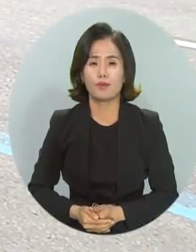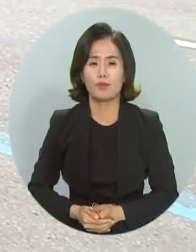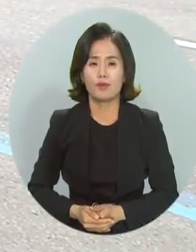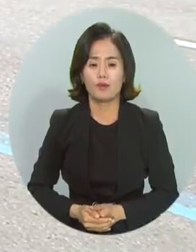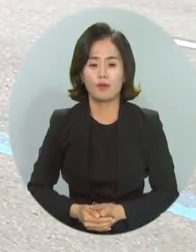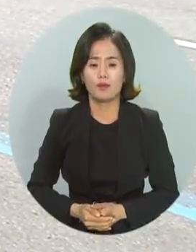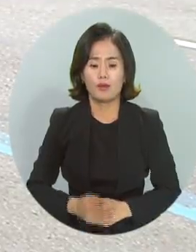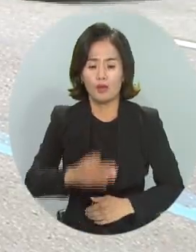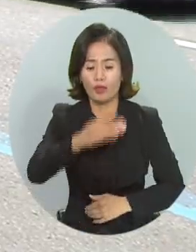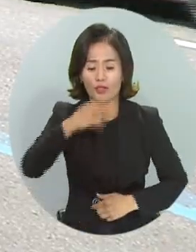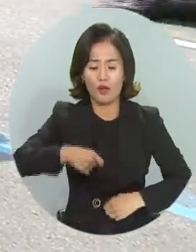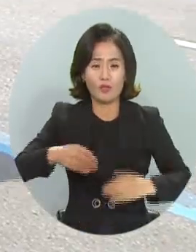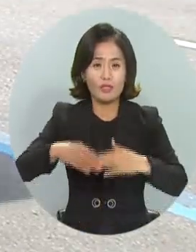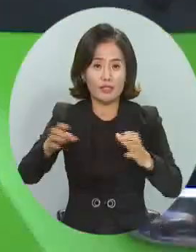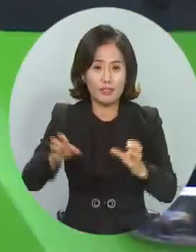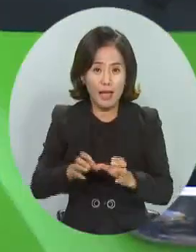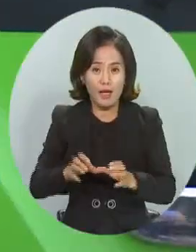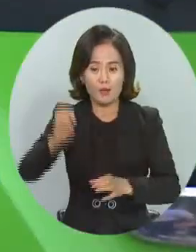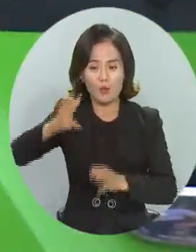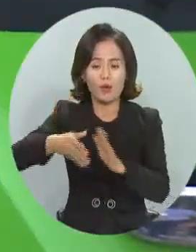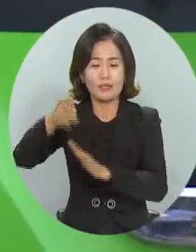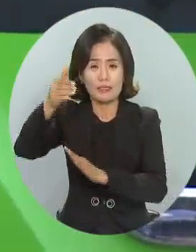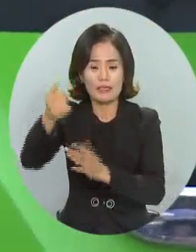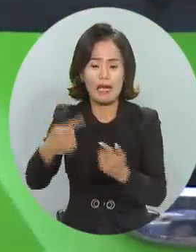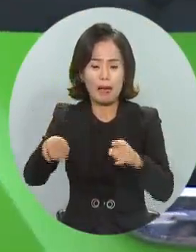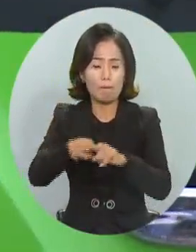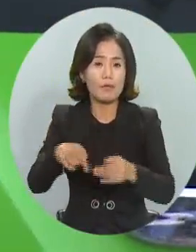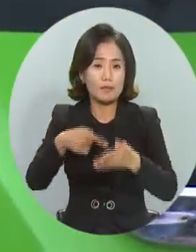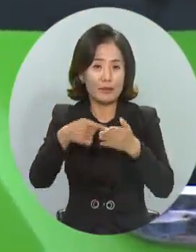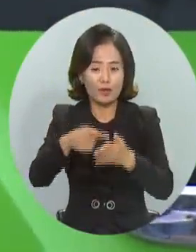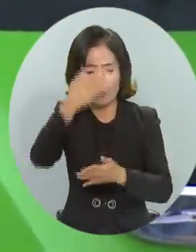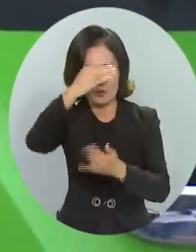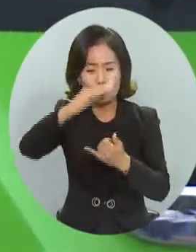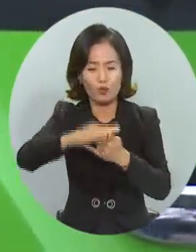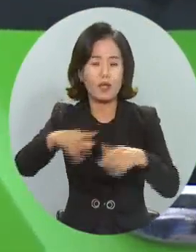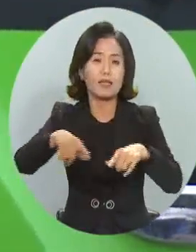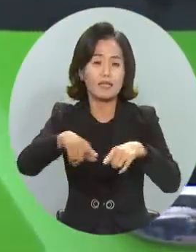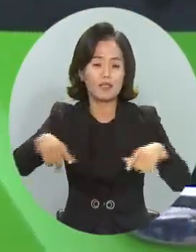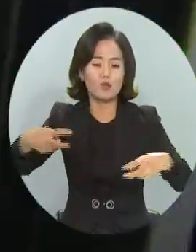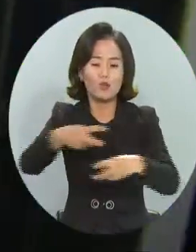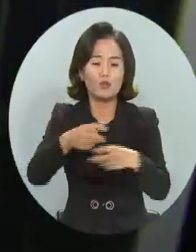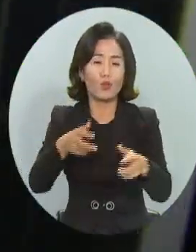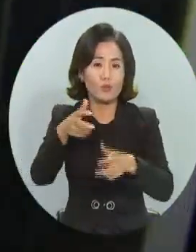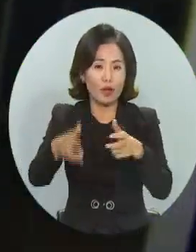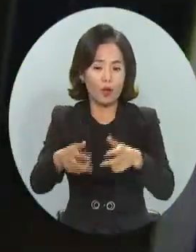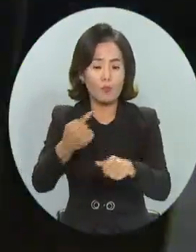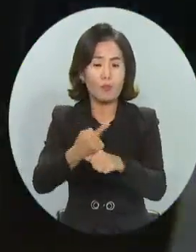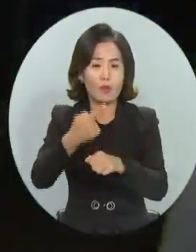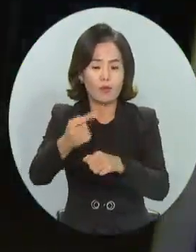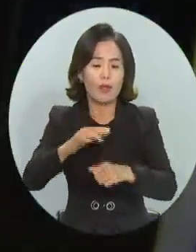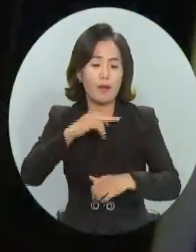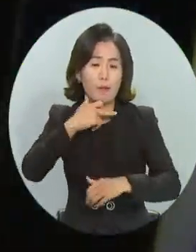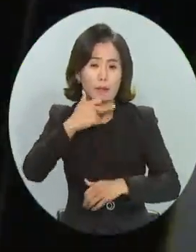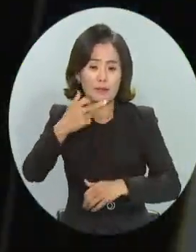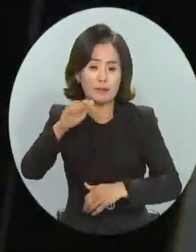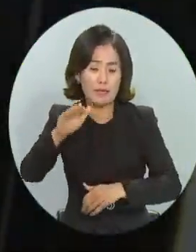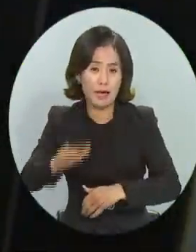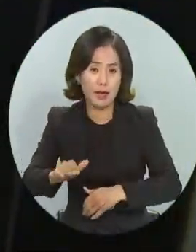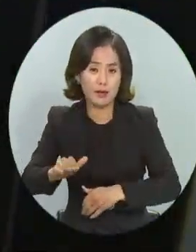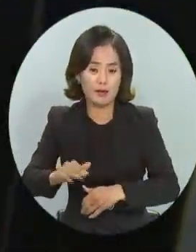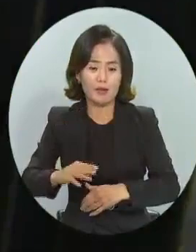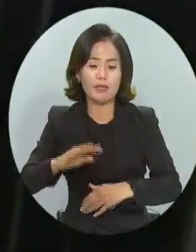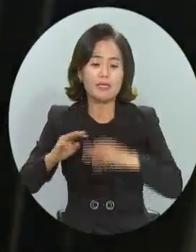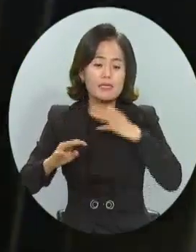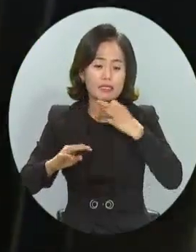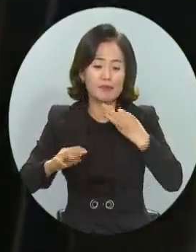정의당이 제안하고 강기정 광주시장이 화답한 청소년 무상 대중교통 사업. 내년부터 만 12세의 아동은 무료,